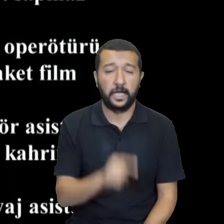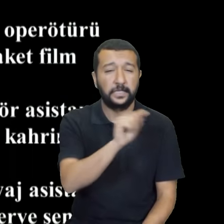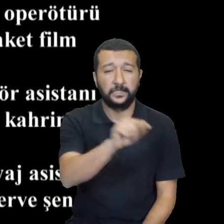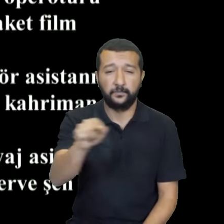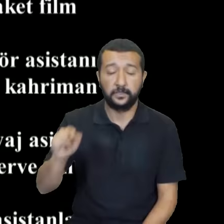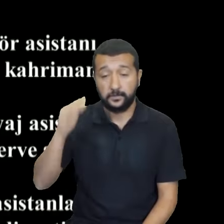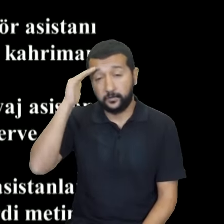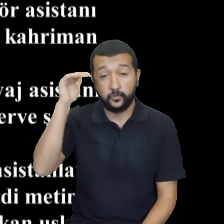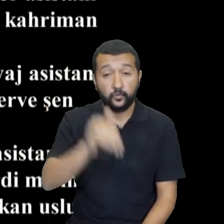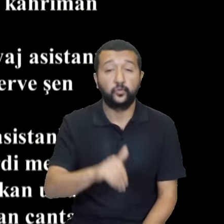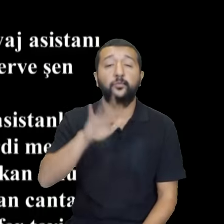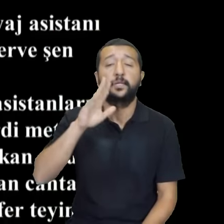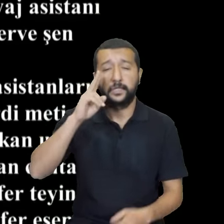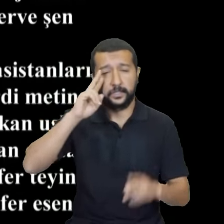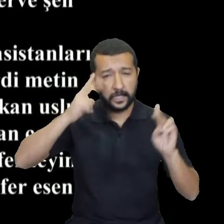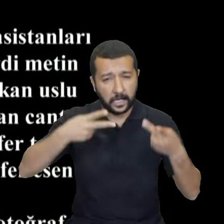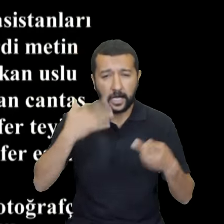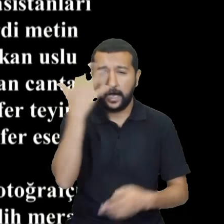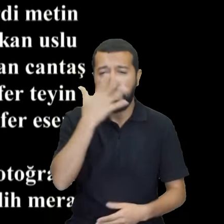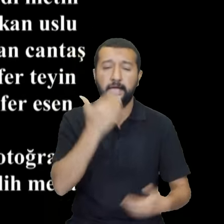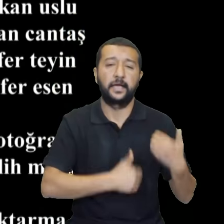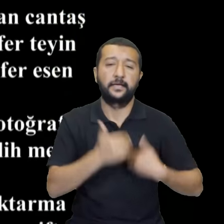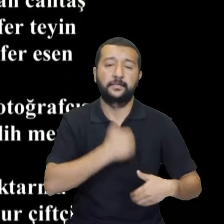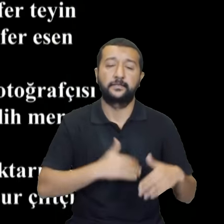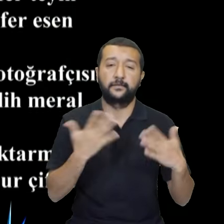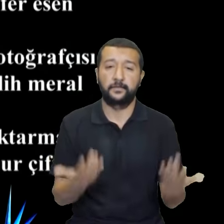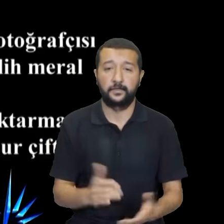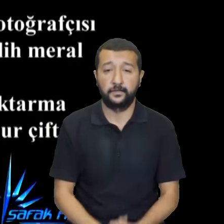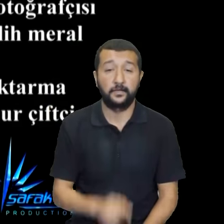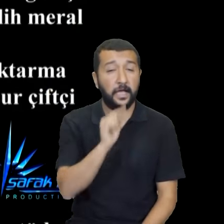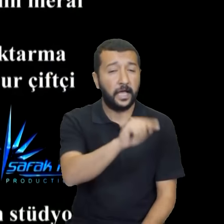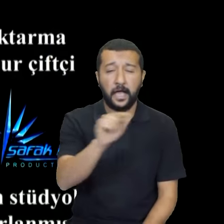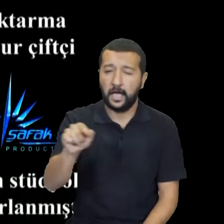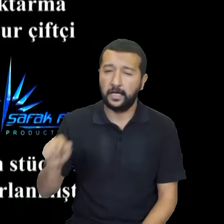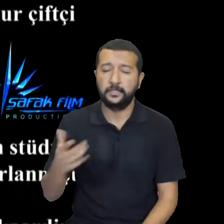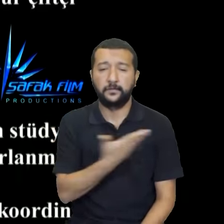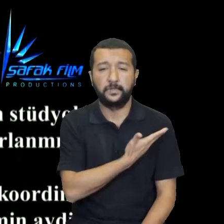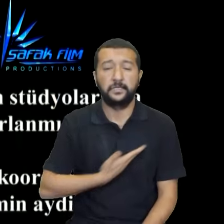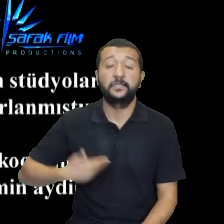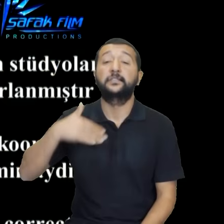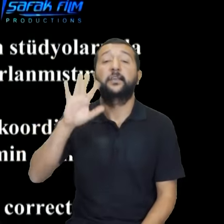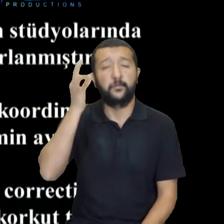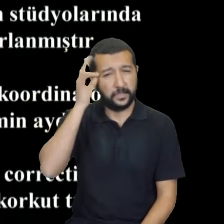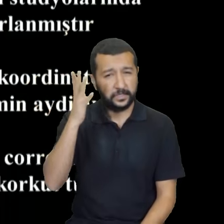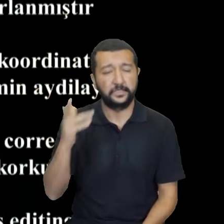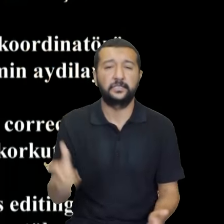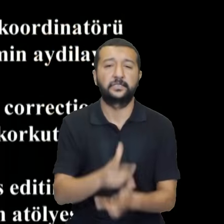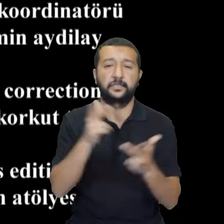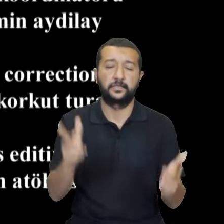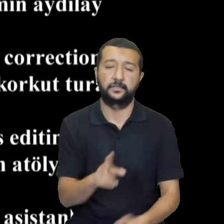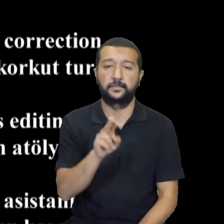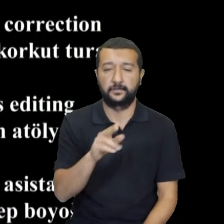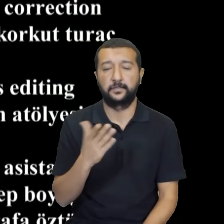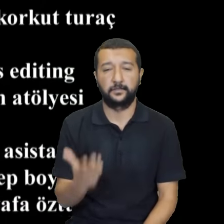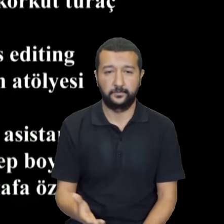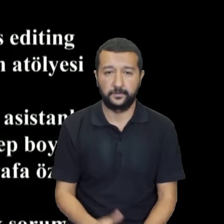Oyuncular Itır, Selam Soyder, Tarık Can Yaman, Şener Cengiz Bosru, İlyas Bülent Şakrak, Ayşen Mehtap Bayri, İhsan